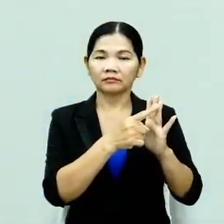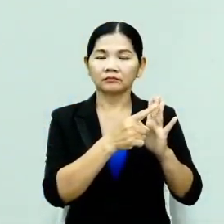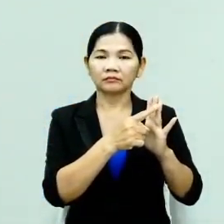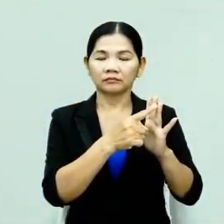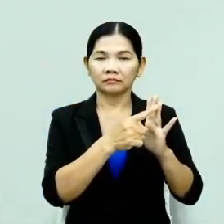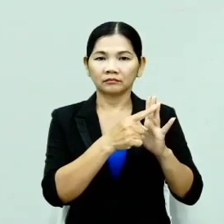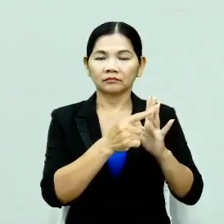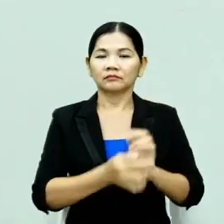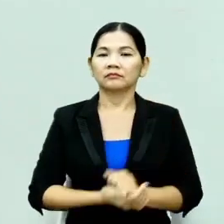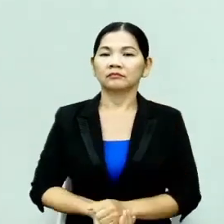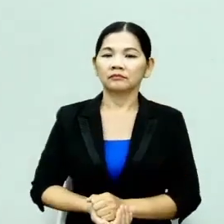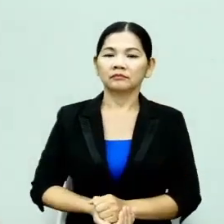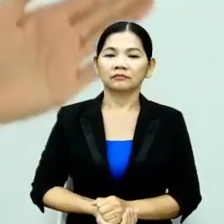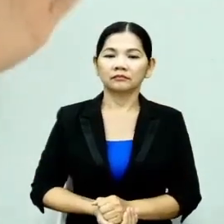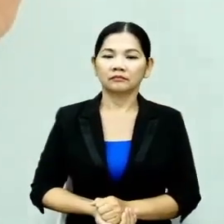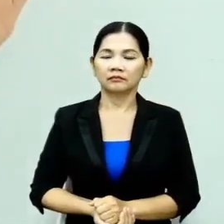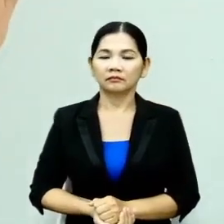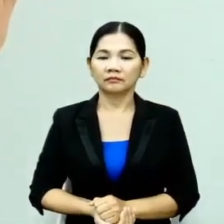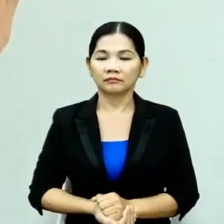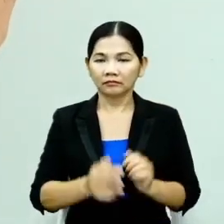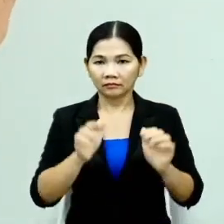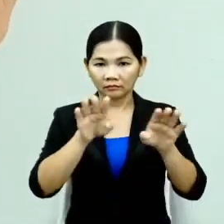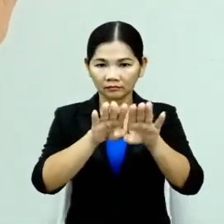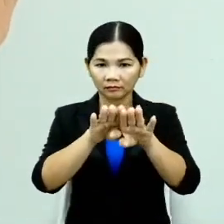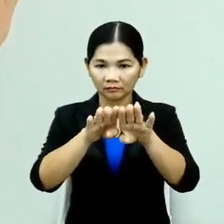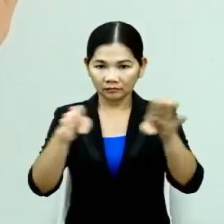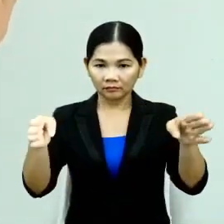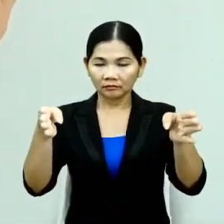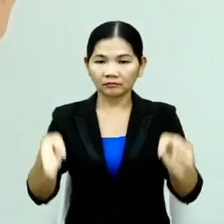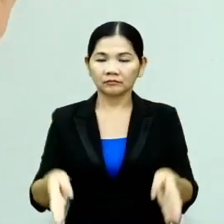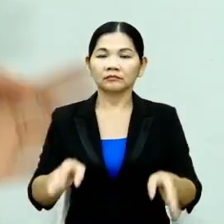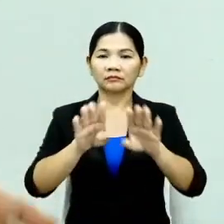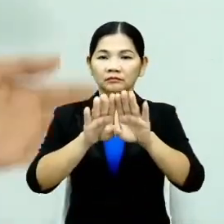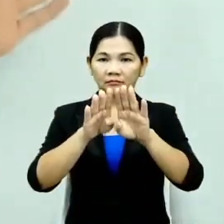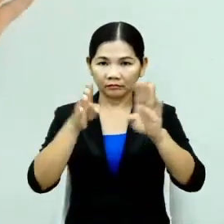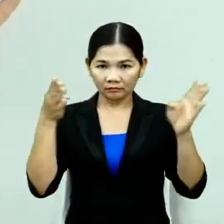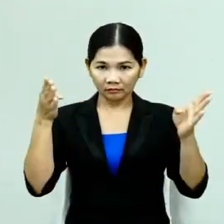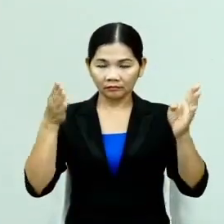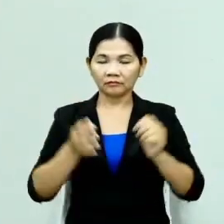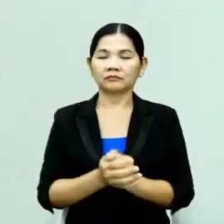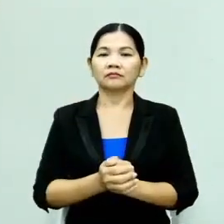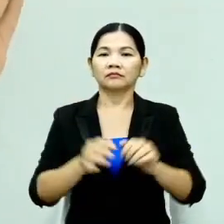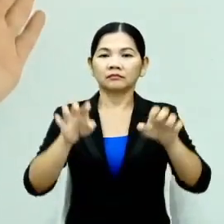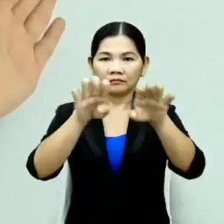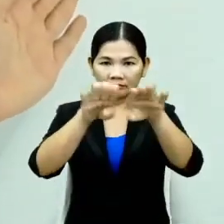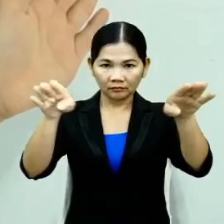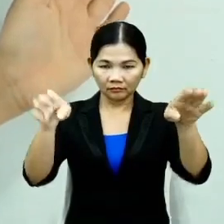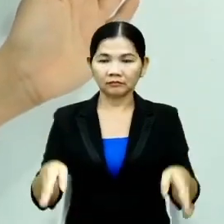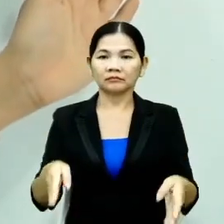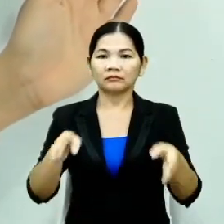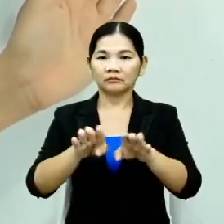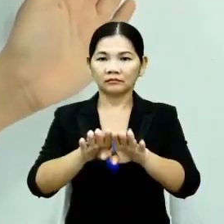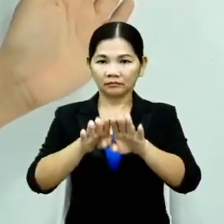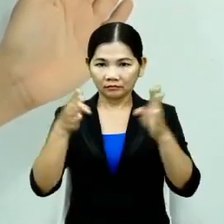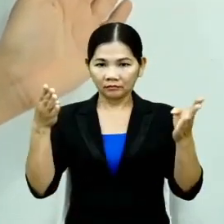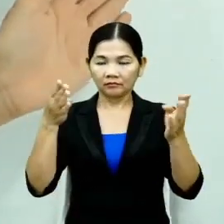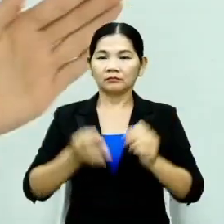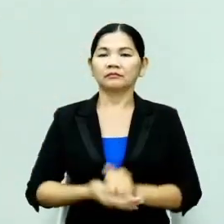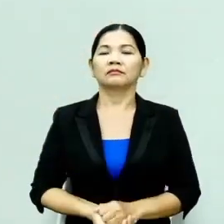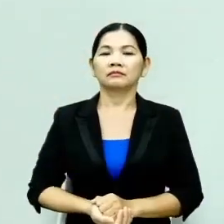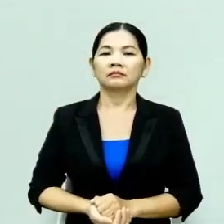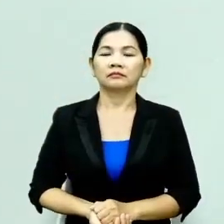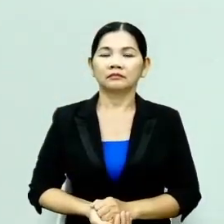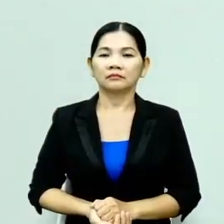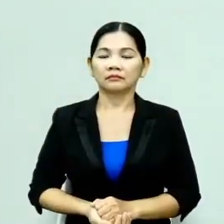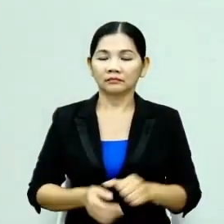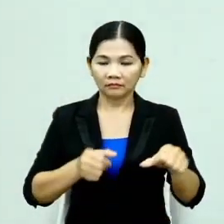ស្រៈអូចាយើងអានថាតូម្ដងទៀតអានជាមួយអ្នកគ្រូតូចា